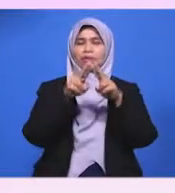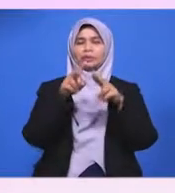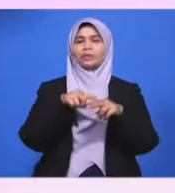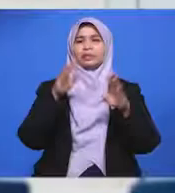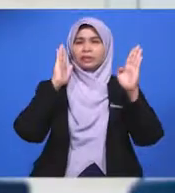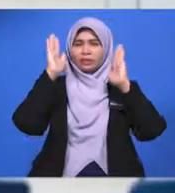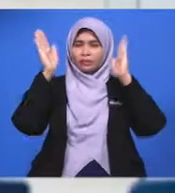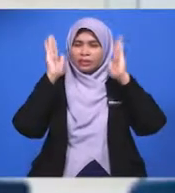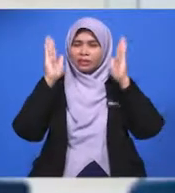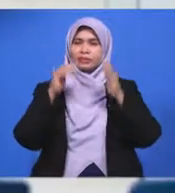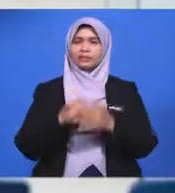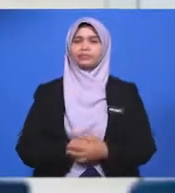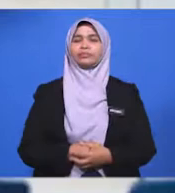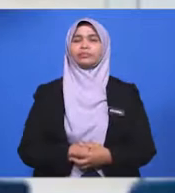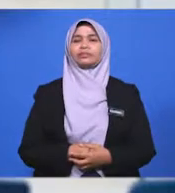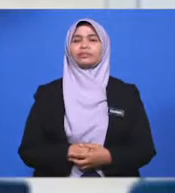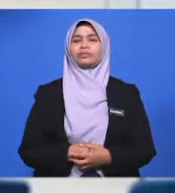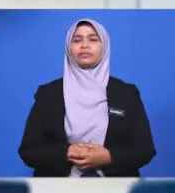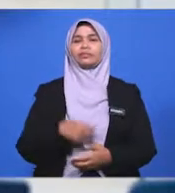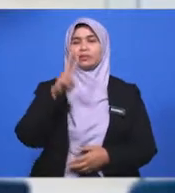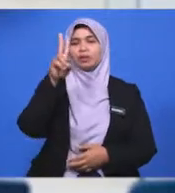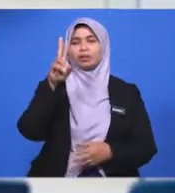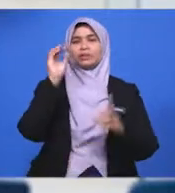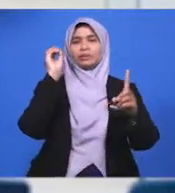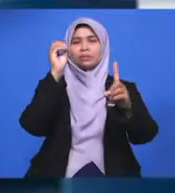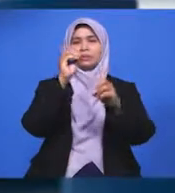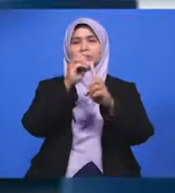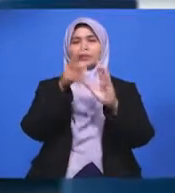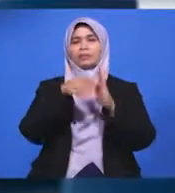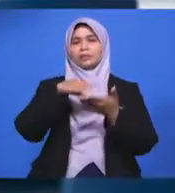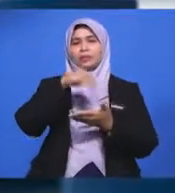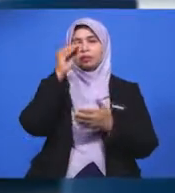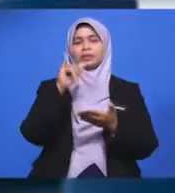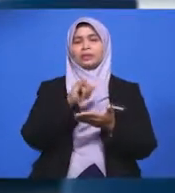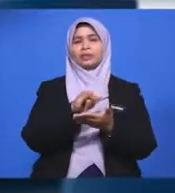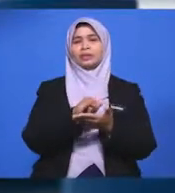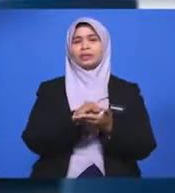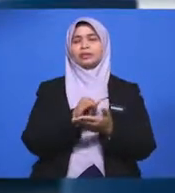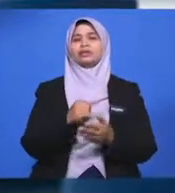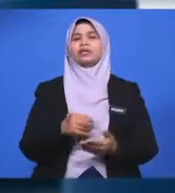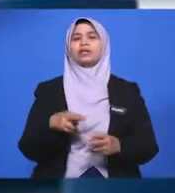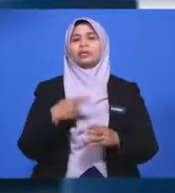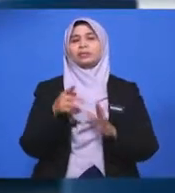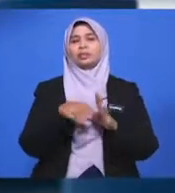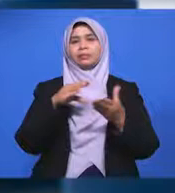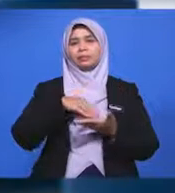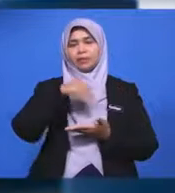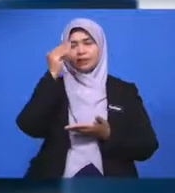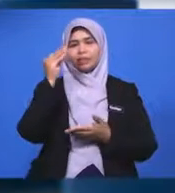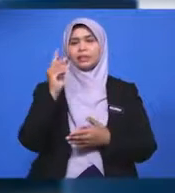Malaysia. Dua objektif pembelajaran itu adalah hasil pembelajaran